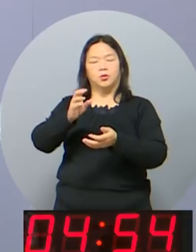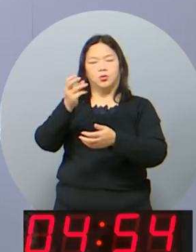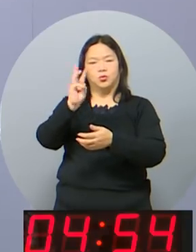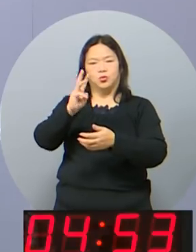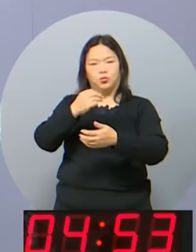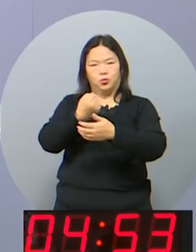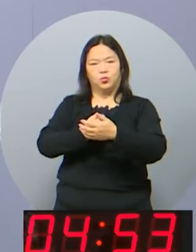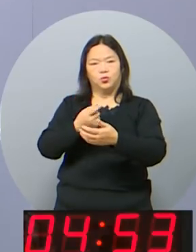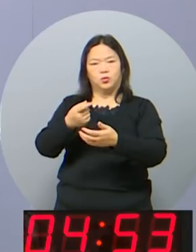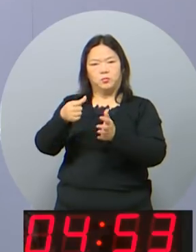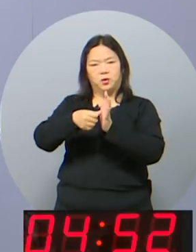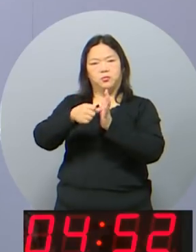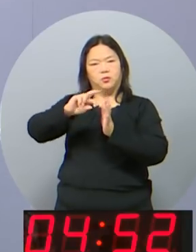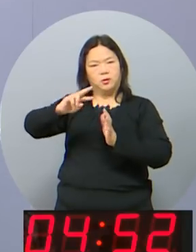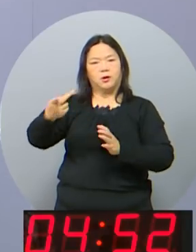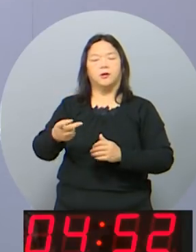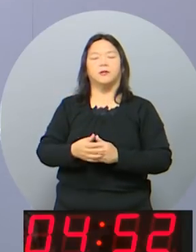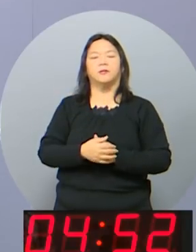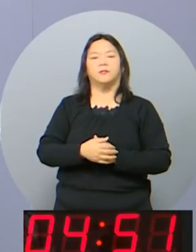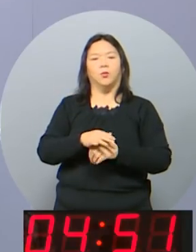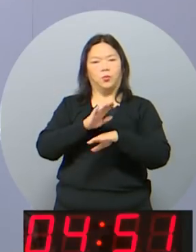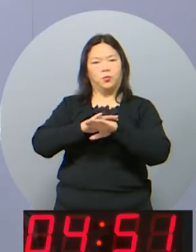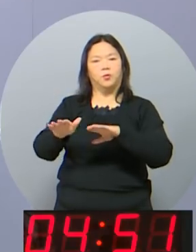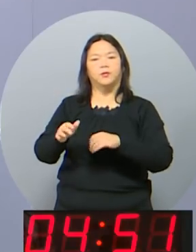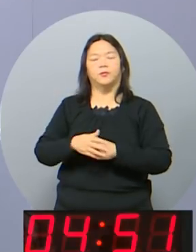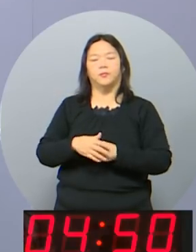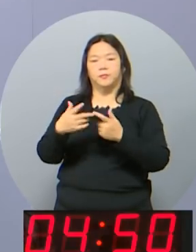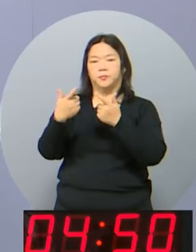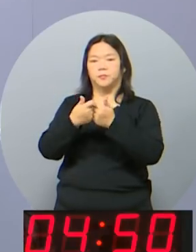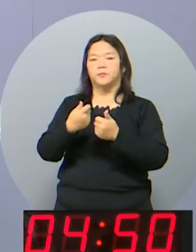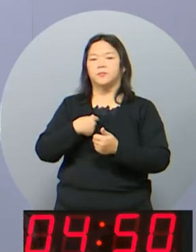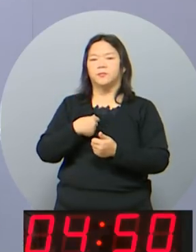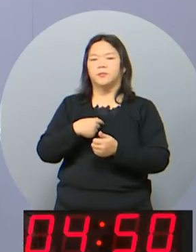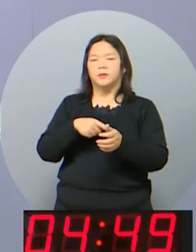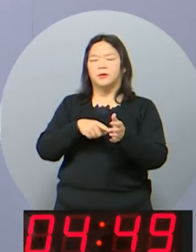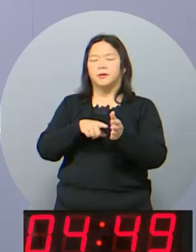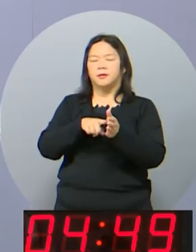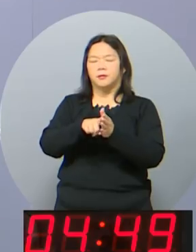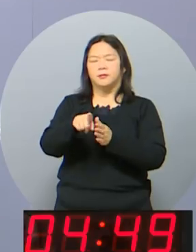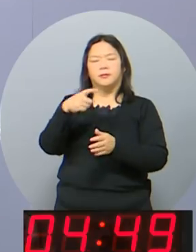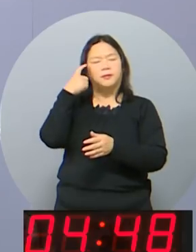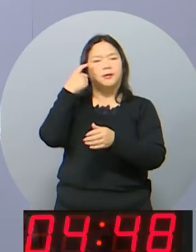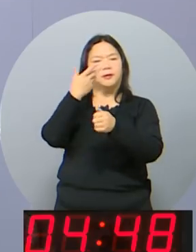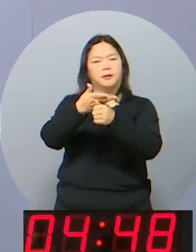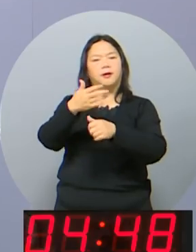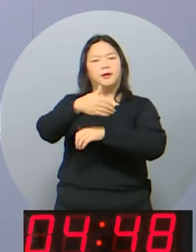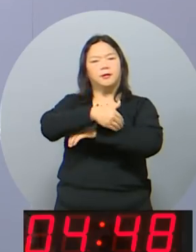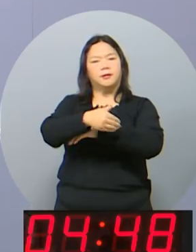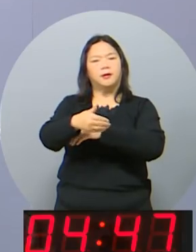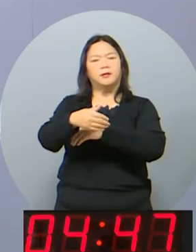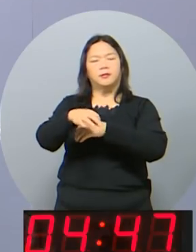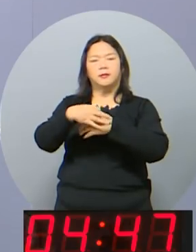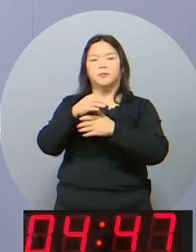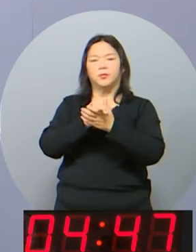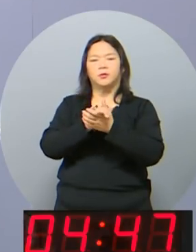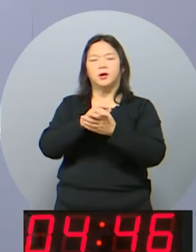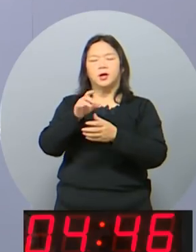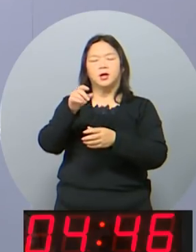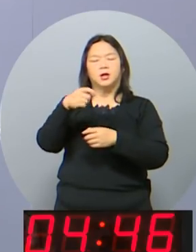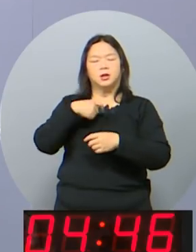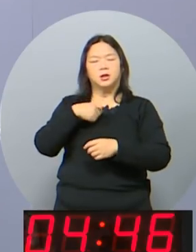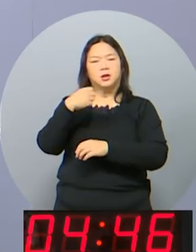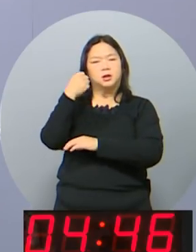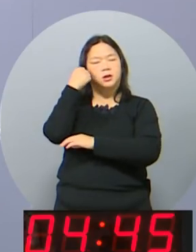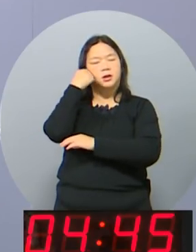用途哦。这是我一直以来要让我们乡亲 在食衣住行方面都能够有